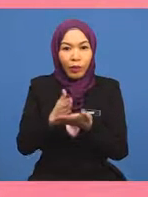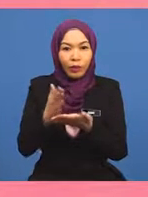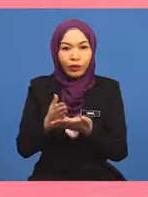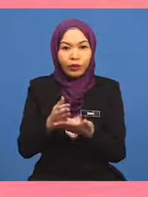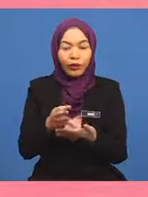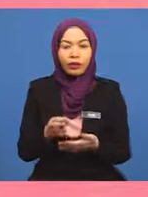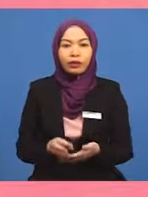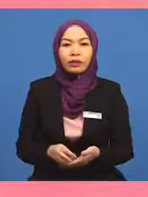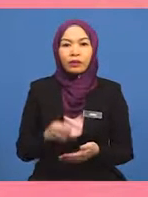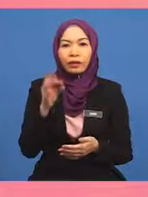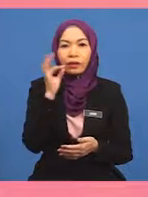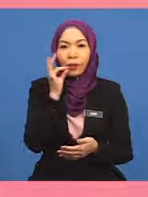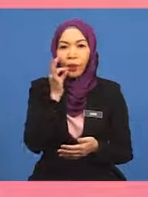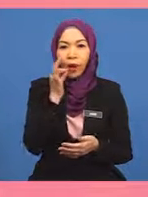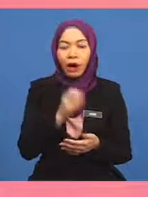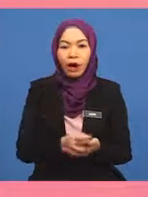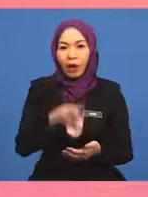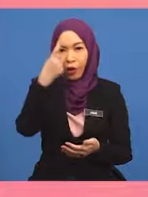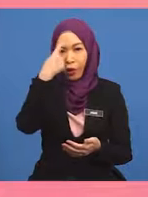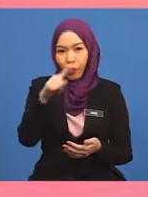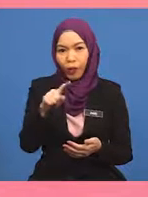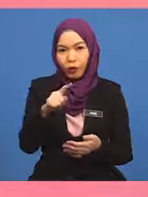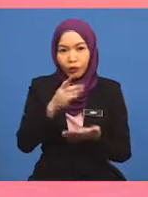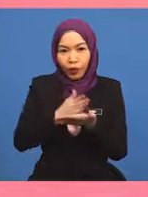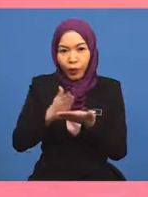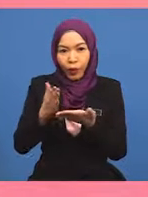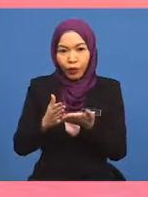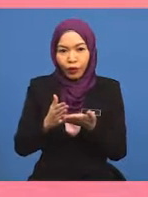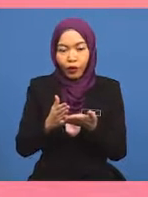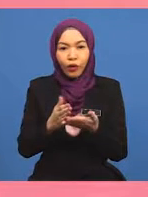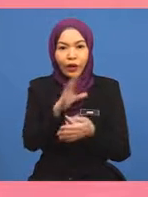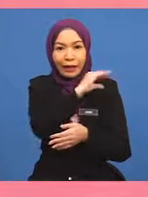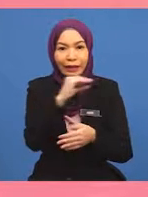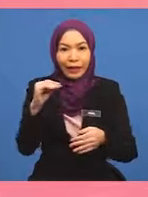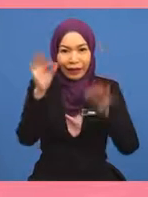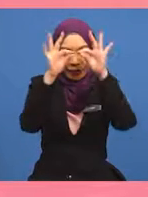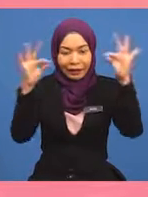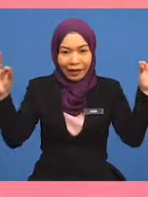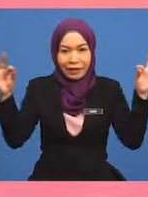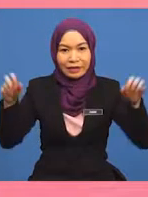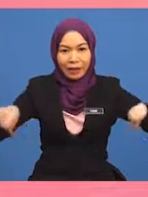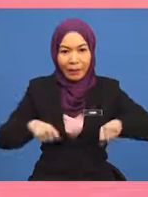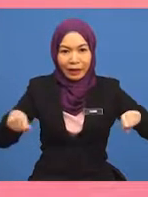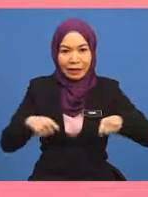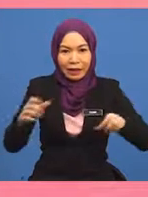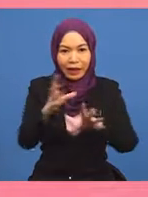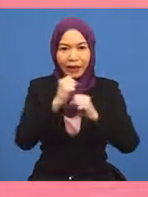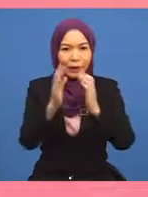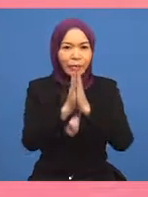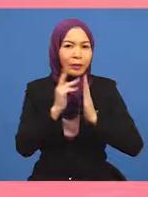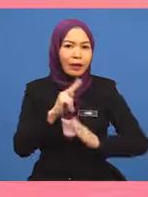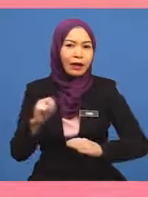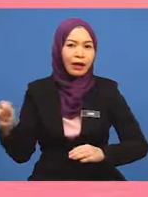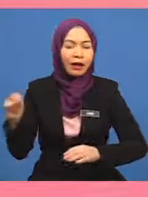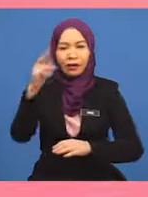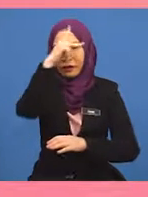berfungsi untuk memotong, menghias masakan, mendapat permintaan